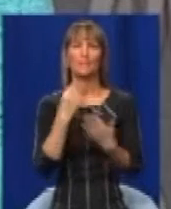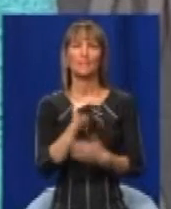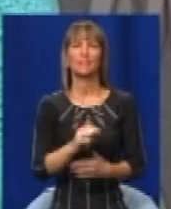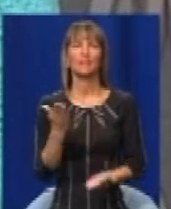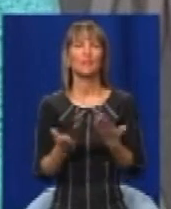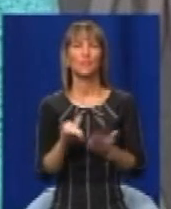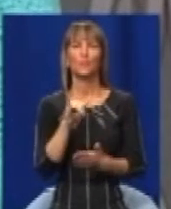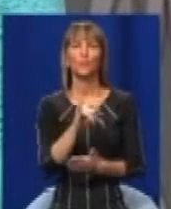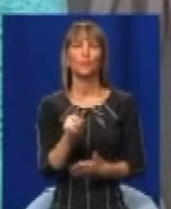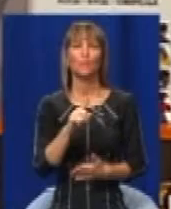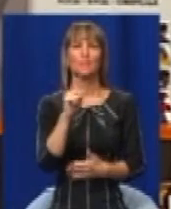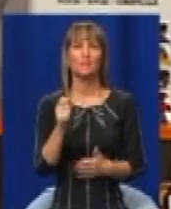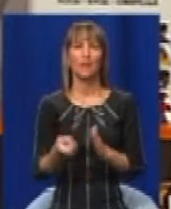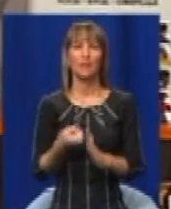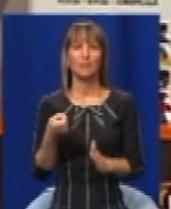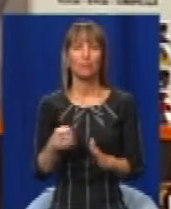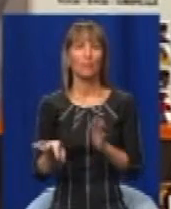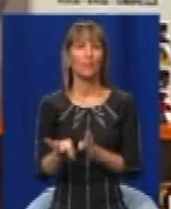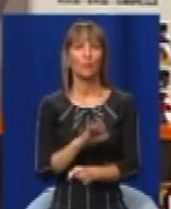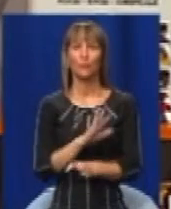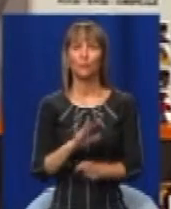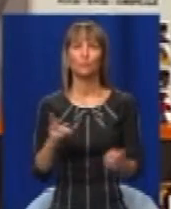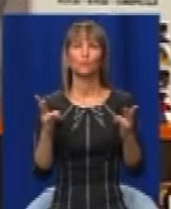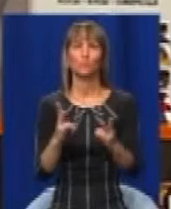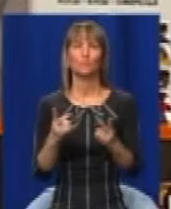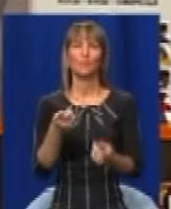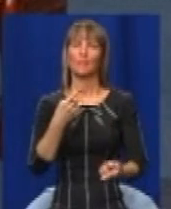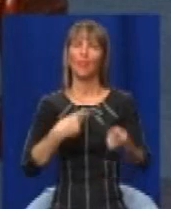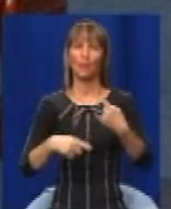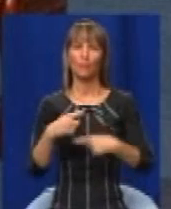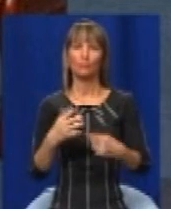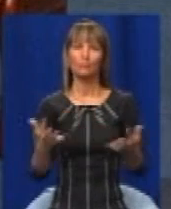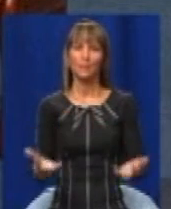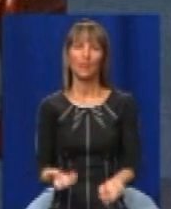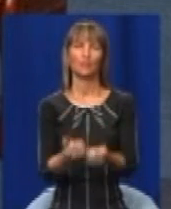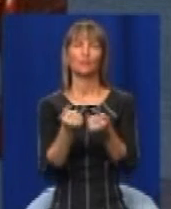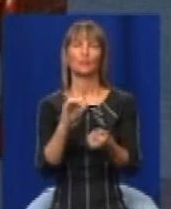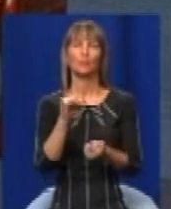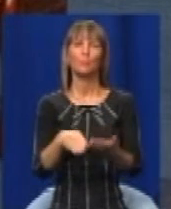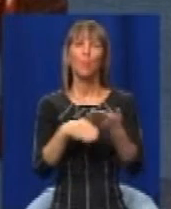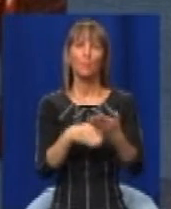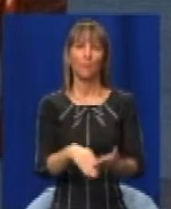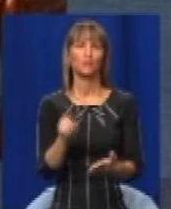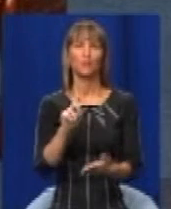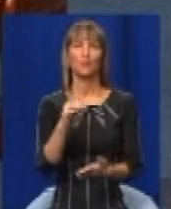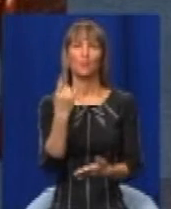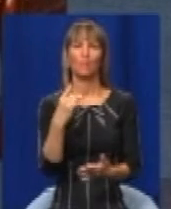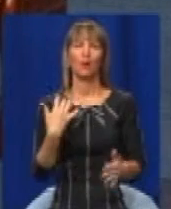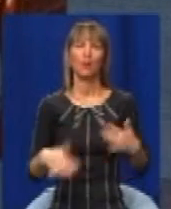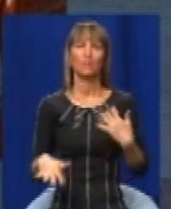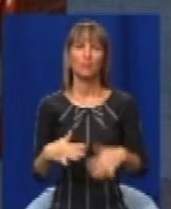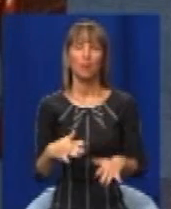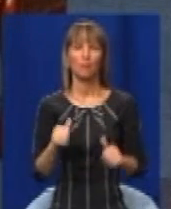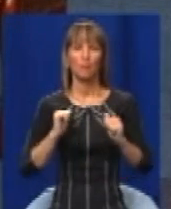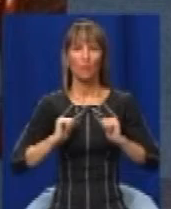них щось там за екзамен не вийшло, тобто треба навпаки підтримувати і сприяти, щоб дитина навпаки розслабилась. Їй